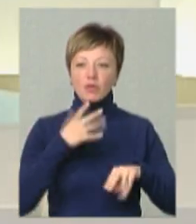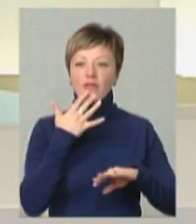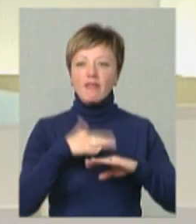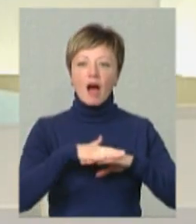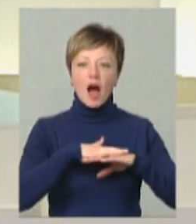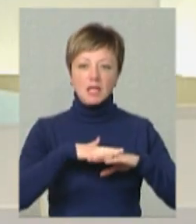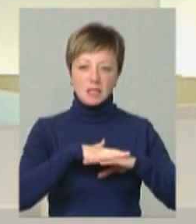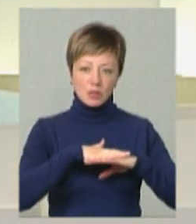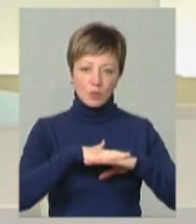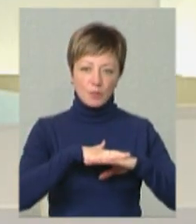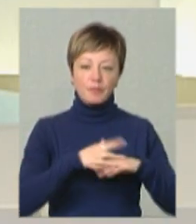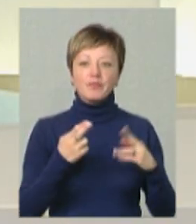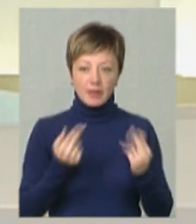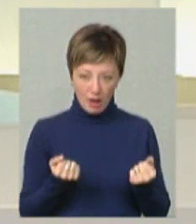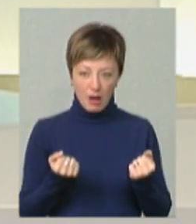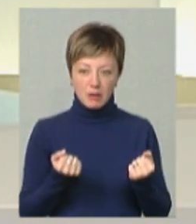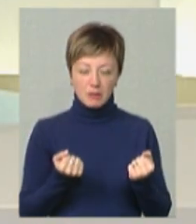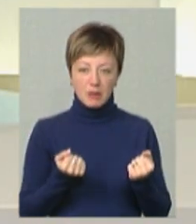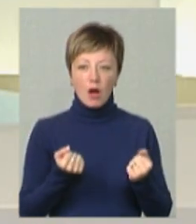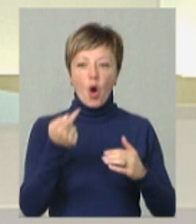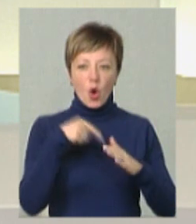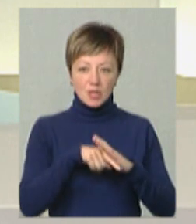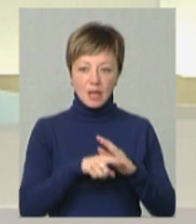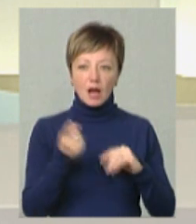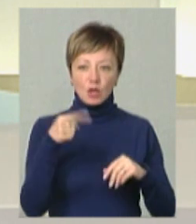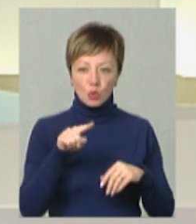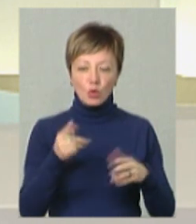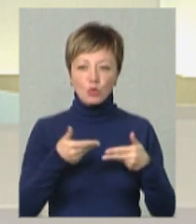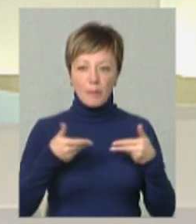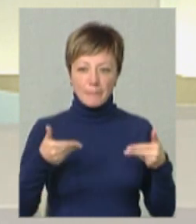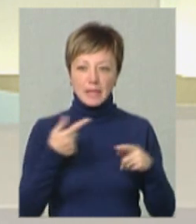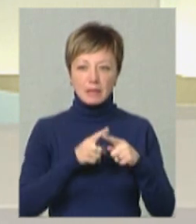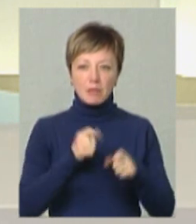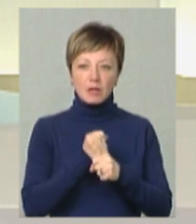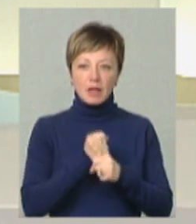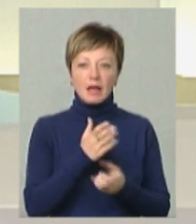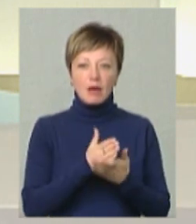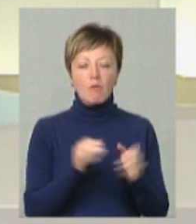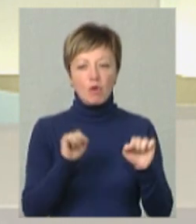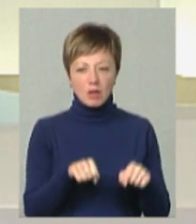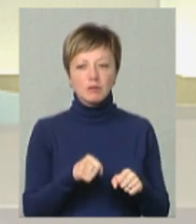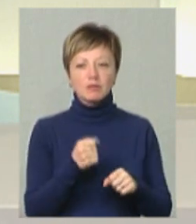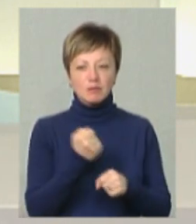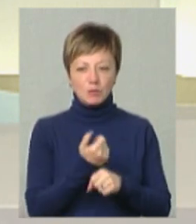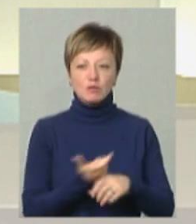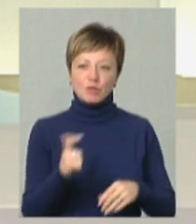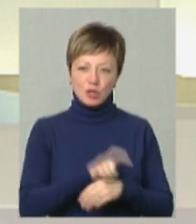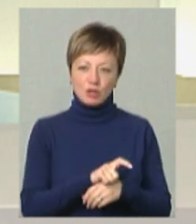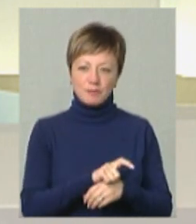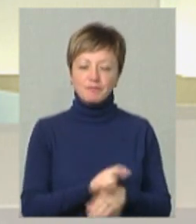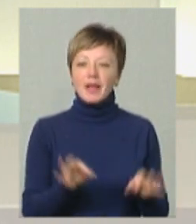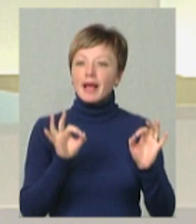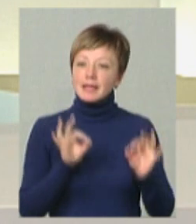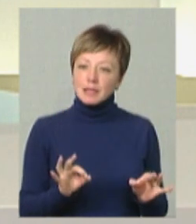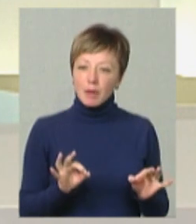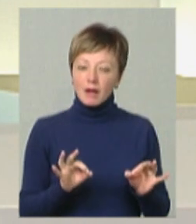націю. Так, ознаки того, що ми над цим працювали, є, але ми могли би зробити більше.